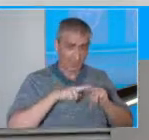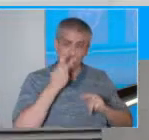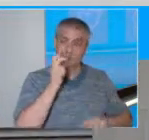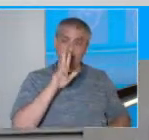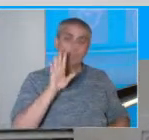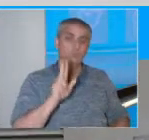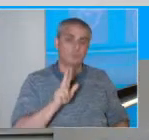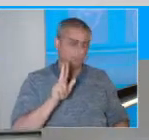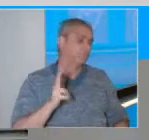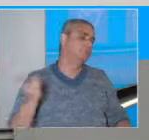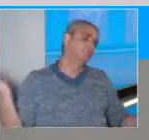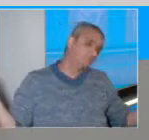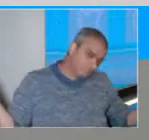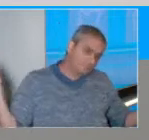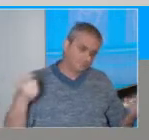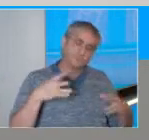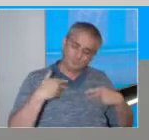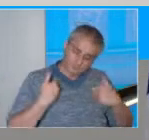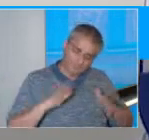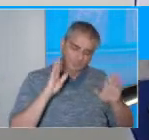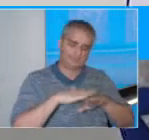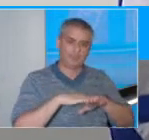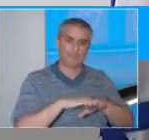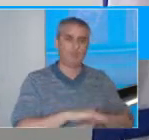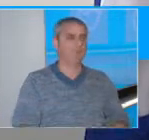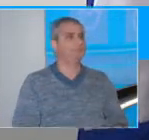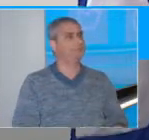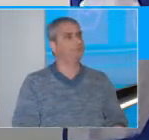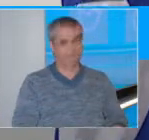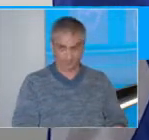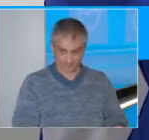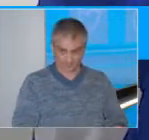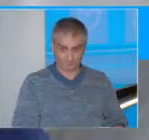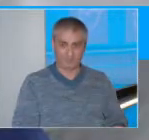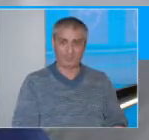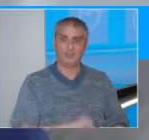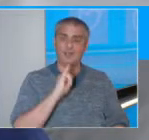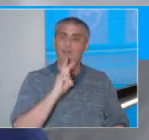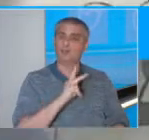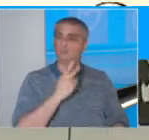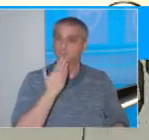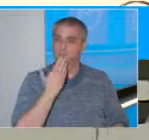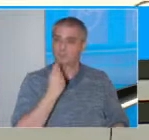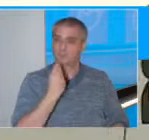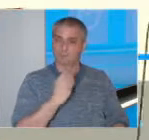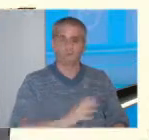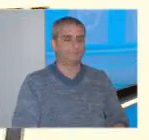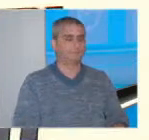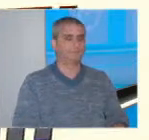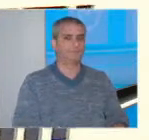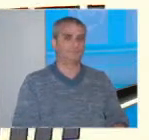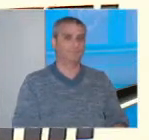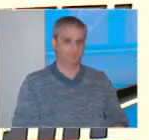ה-23 במרס, נו, נראה לי שהם ימחלו על הדברים האלה שהם אומרים ברעיונות עכשיו. אוקיי, יניר קוזן כתבנו, תודה רבה. תודה רבה לך,